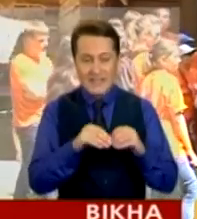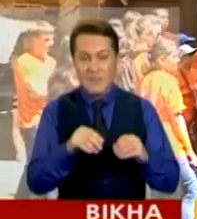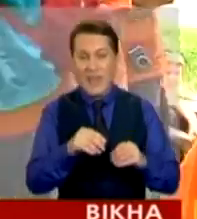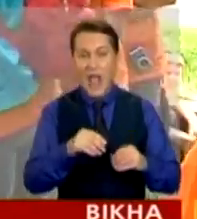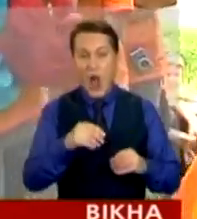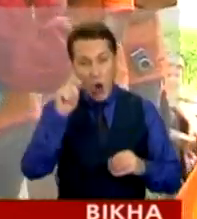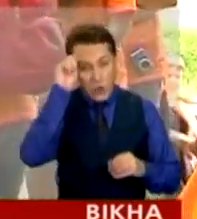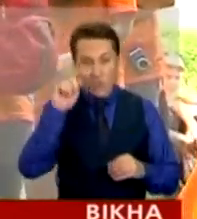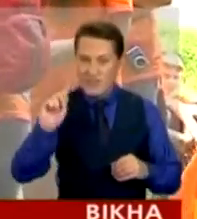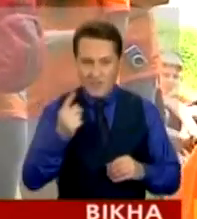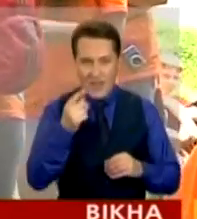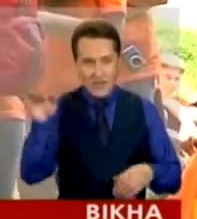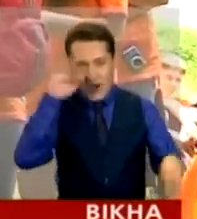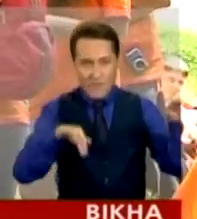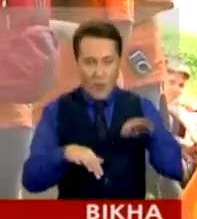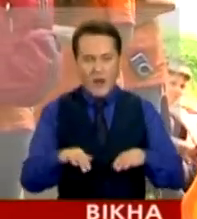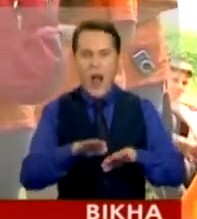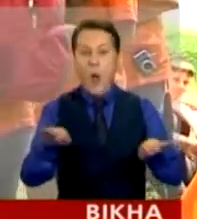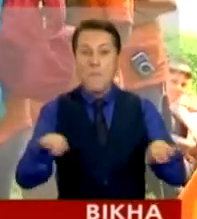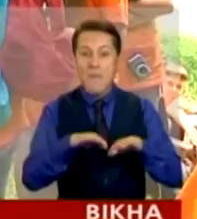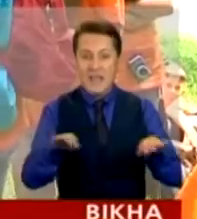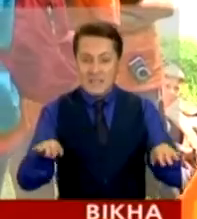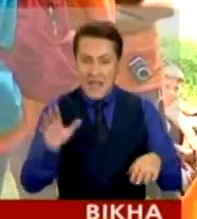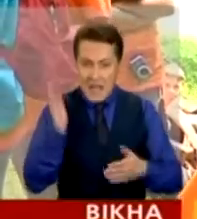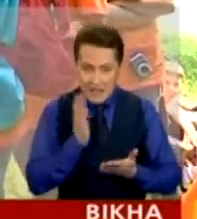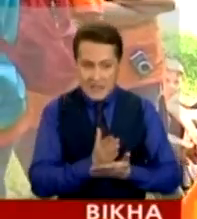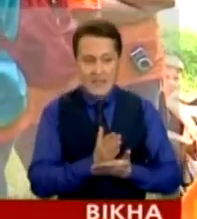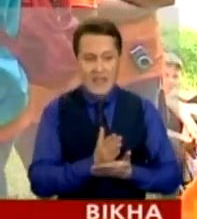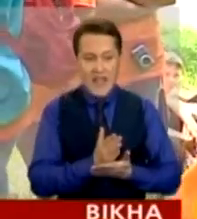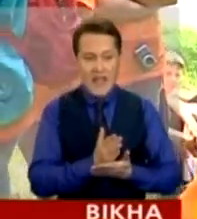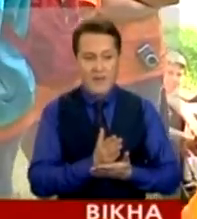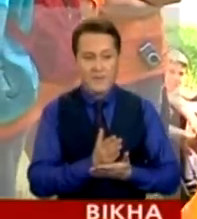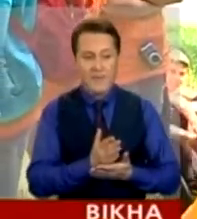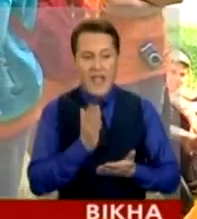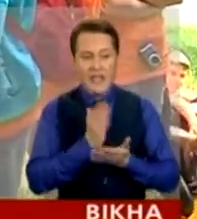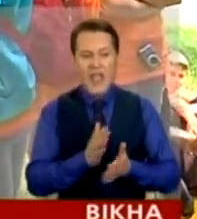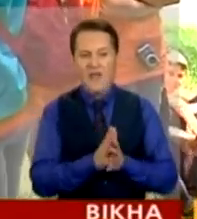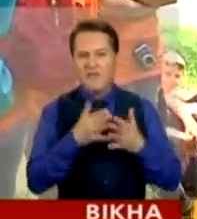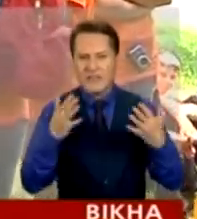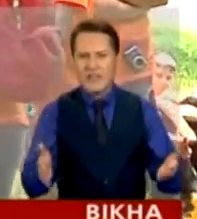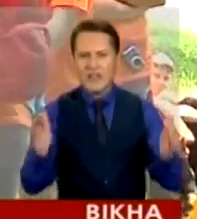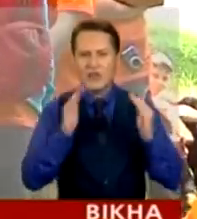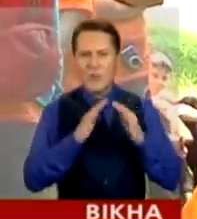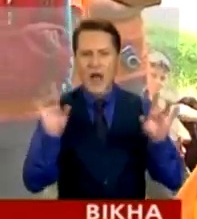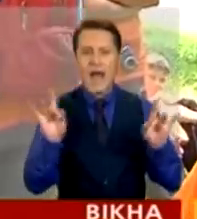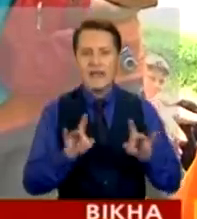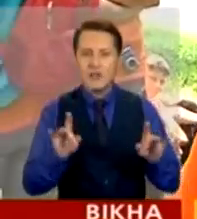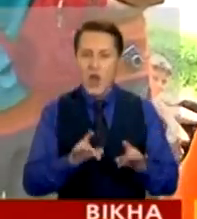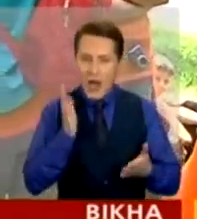в горах. Басейн є, є такі великі дома, ресторан